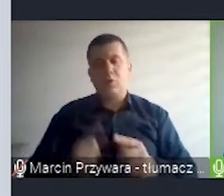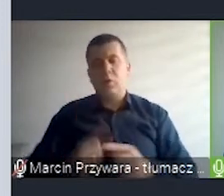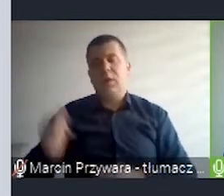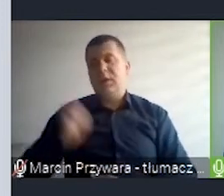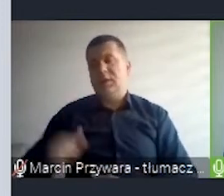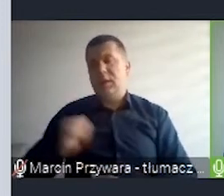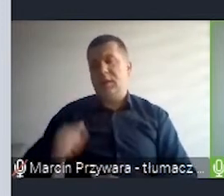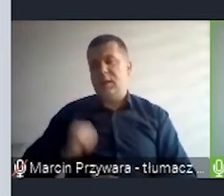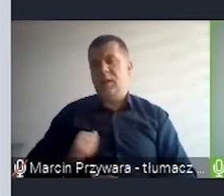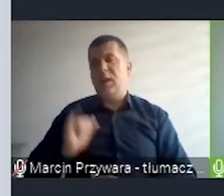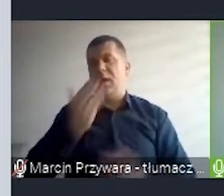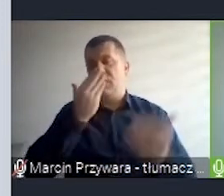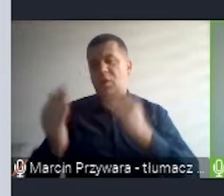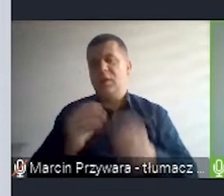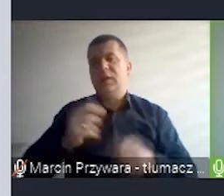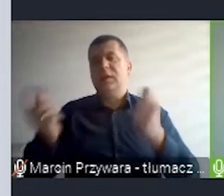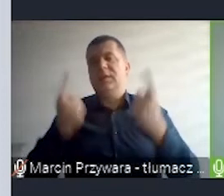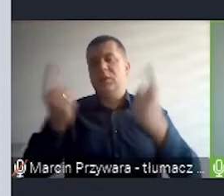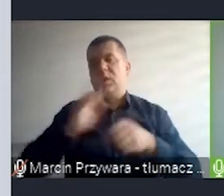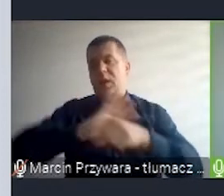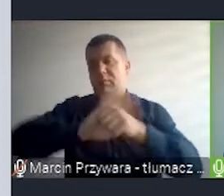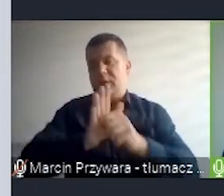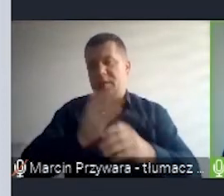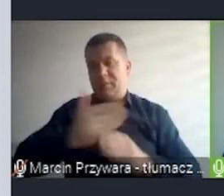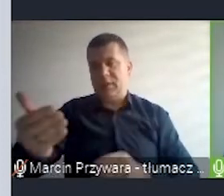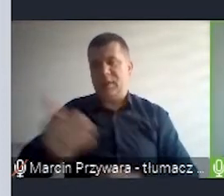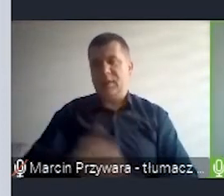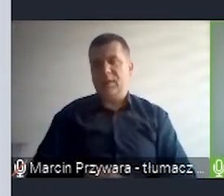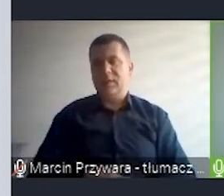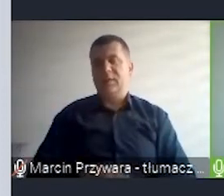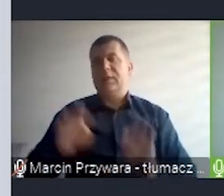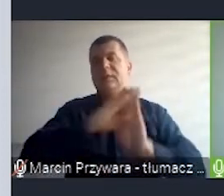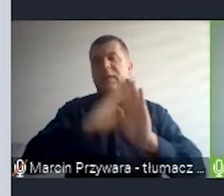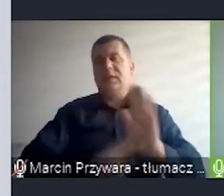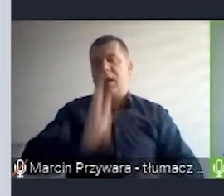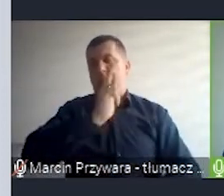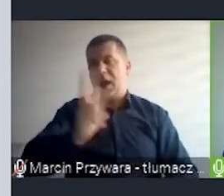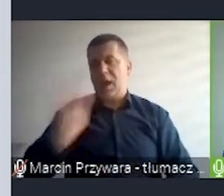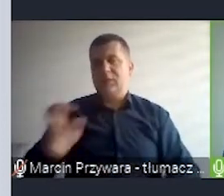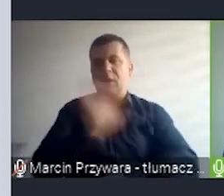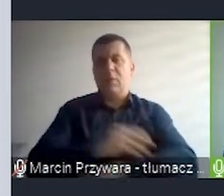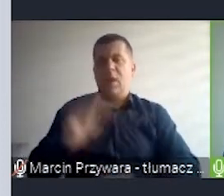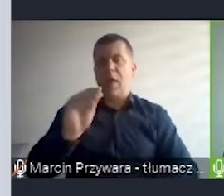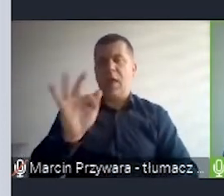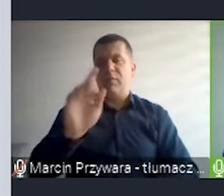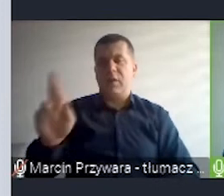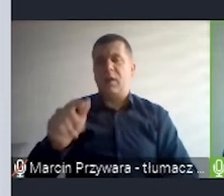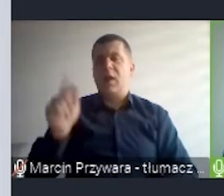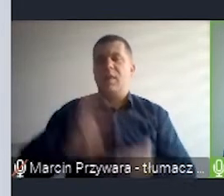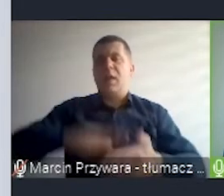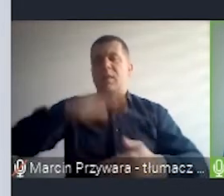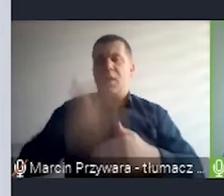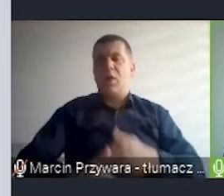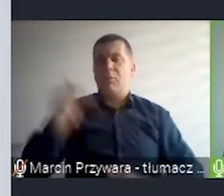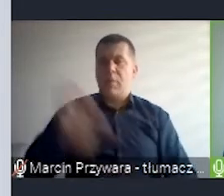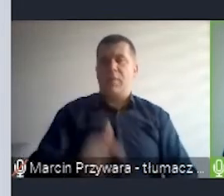na to, jak będzie wyglądała sytuacja dalej z pandemią, to do zasady każdy projekt FRR-u powinien taką kontrolę na zakończenie